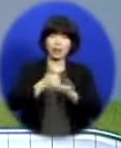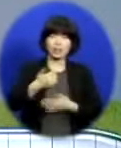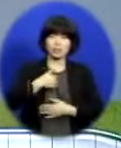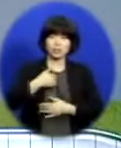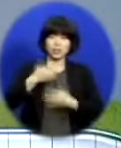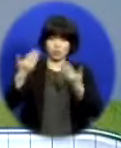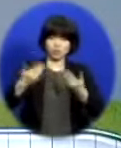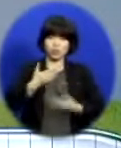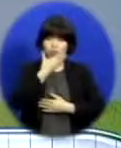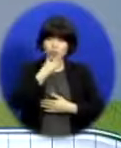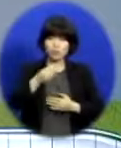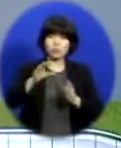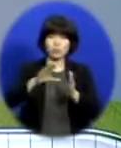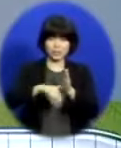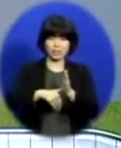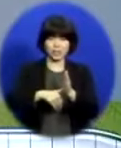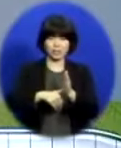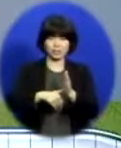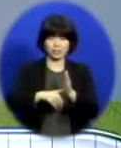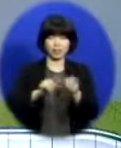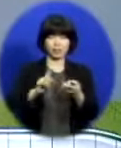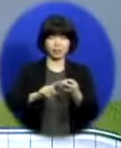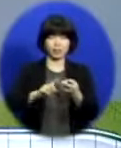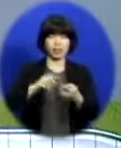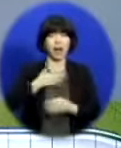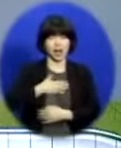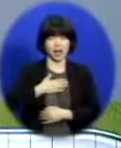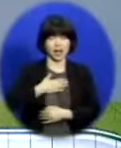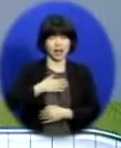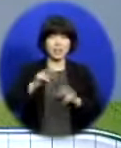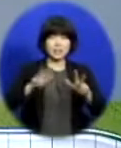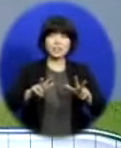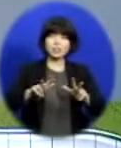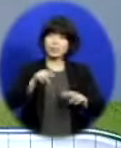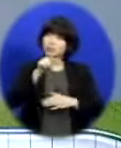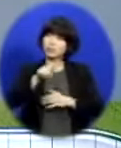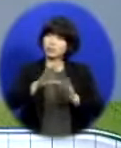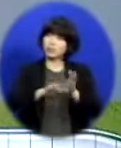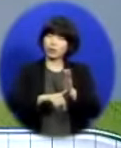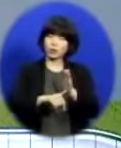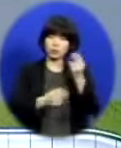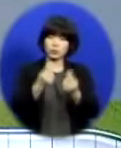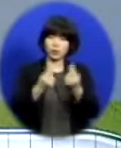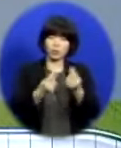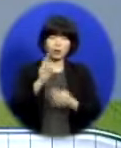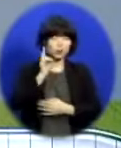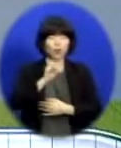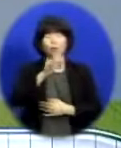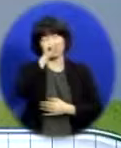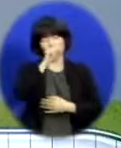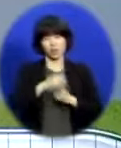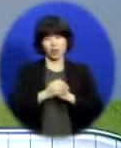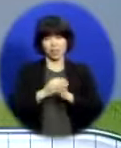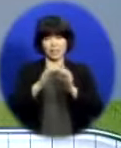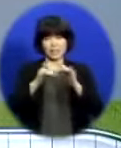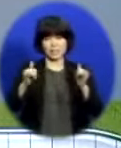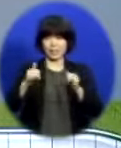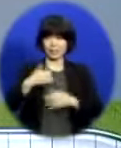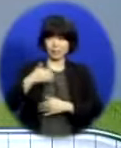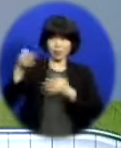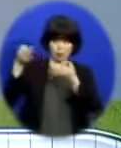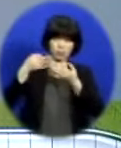시간이었다는 것을 알게 됩니다 지금은 그때와 비교하면 너무나 좋아요 사람들은 저를